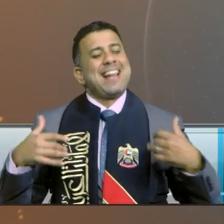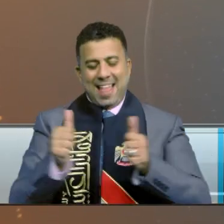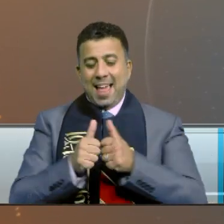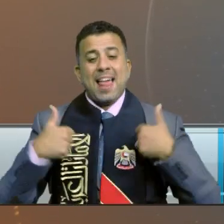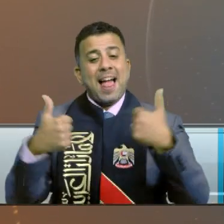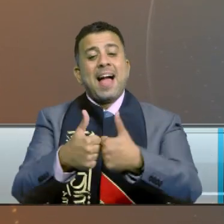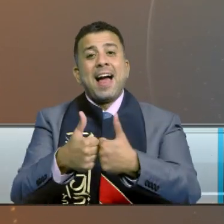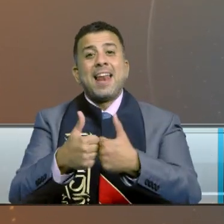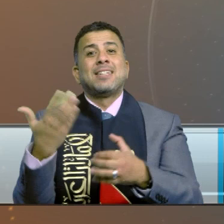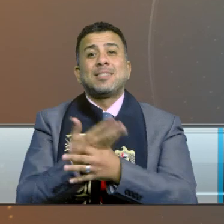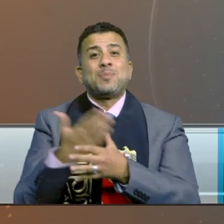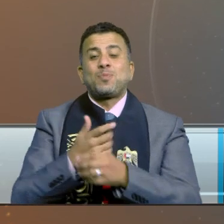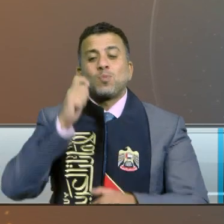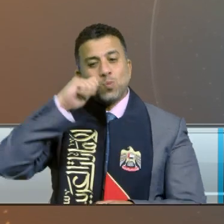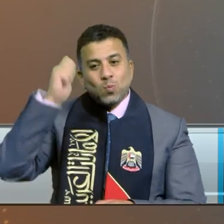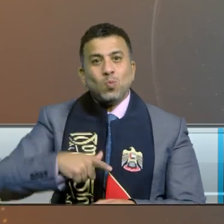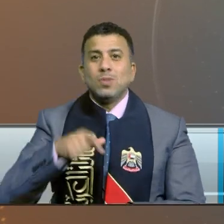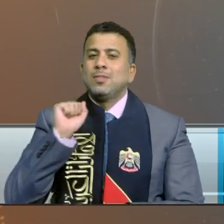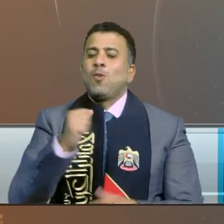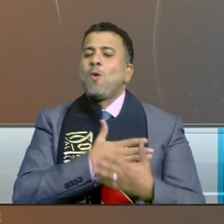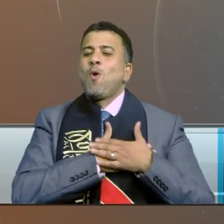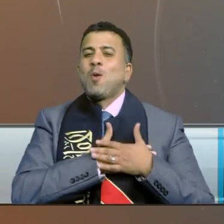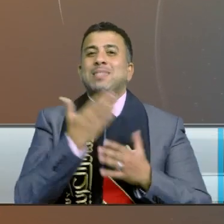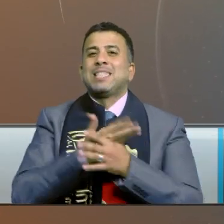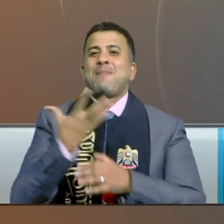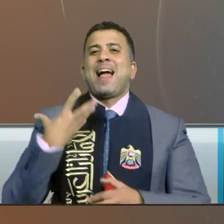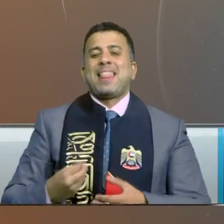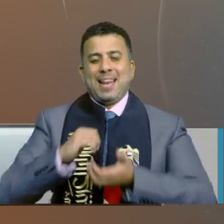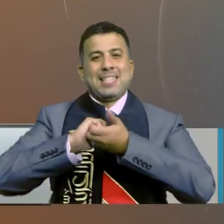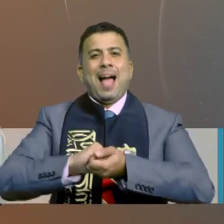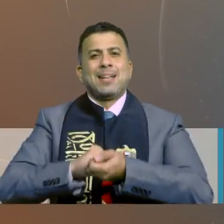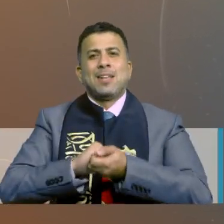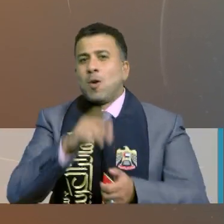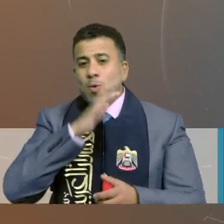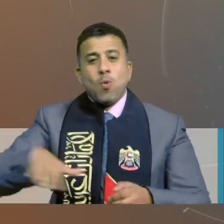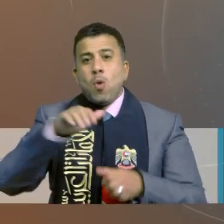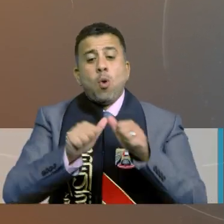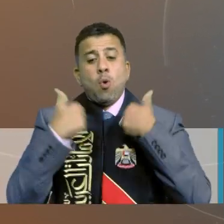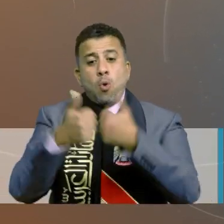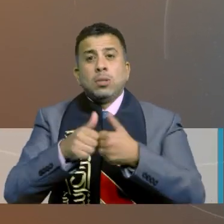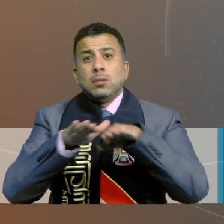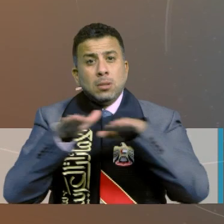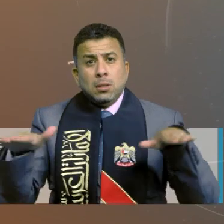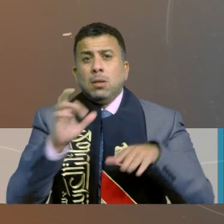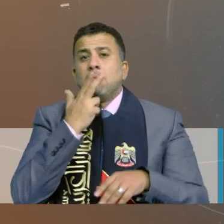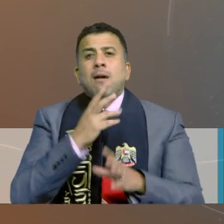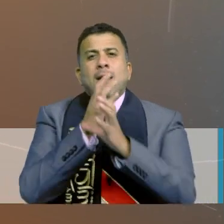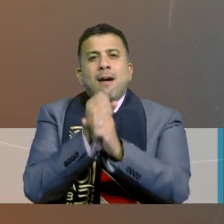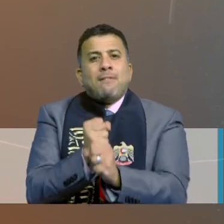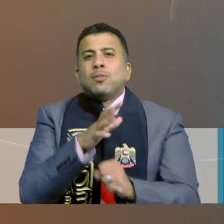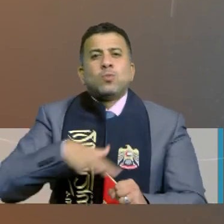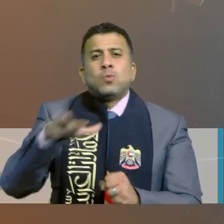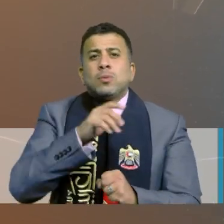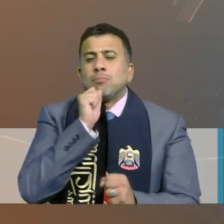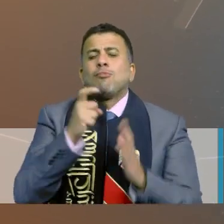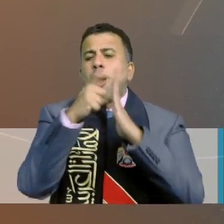اهلهم في هذه المناسبه الوطنيه العزيزه وبهدف الحفاظ على استقرار اسرهم وتخفيه في معاناتها وذلك في